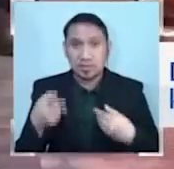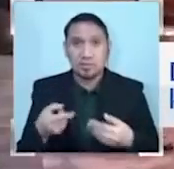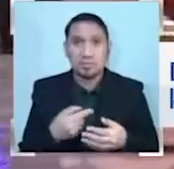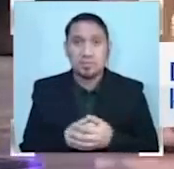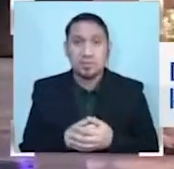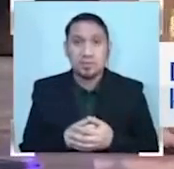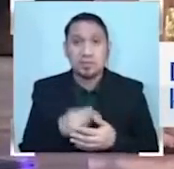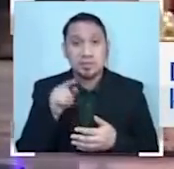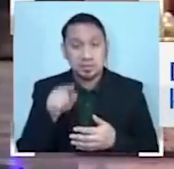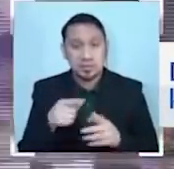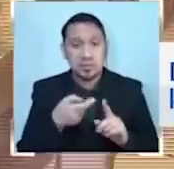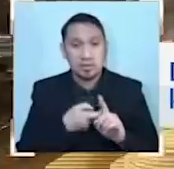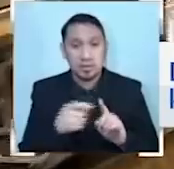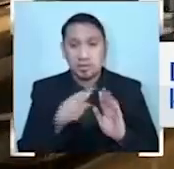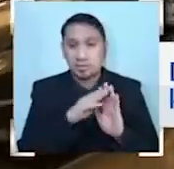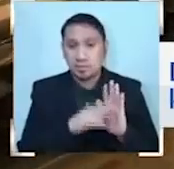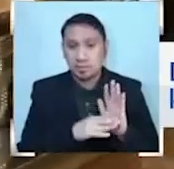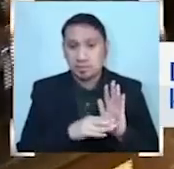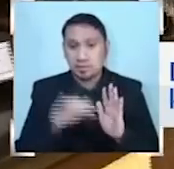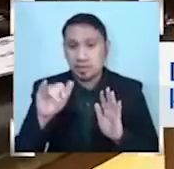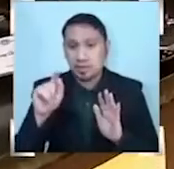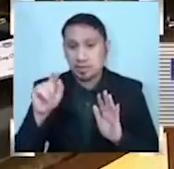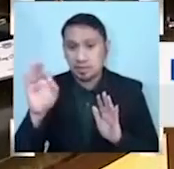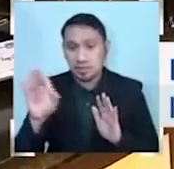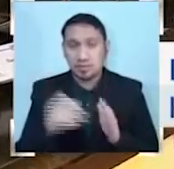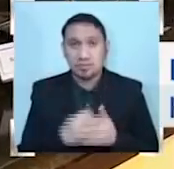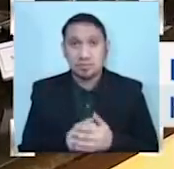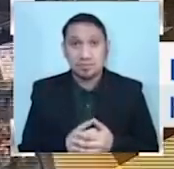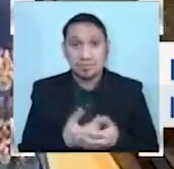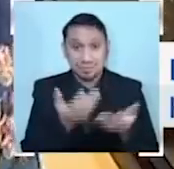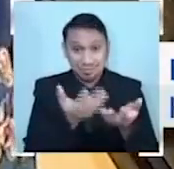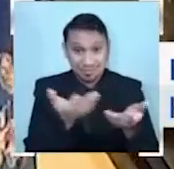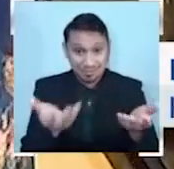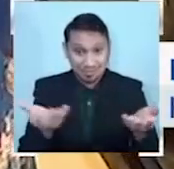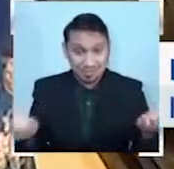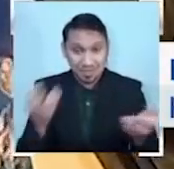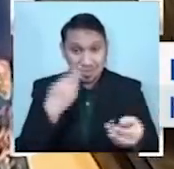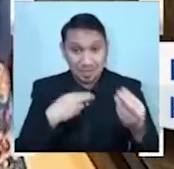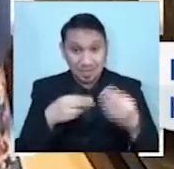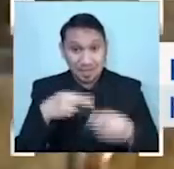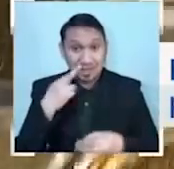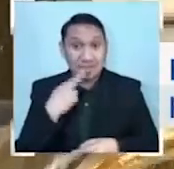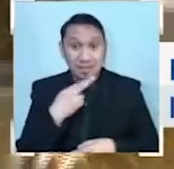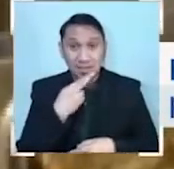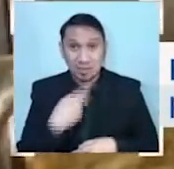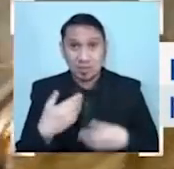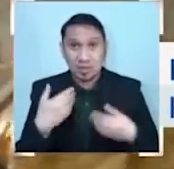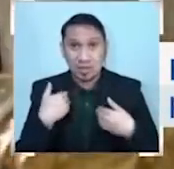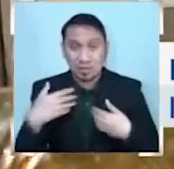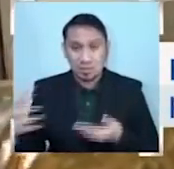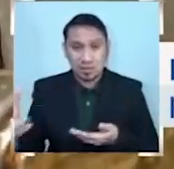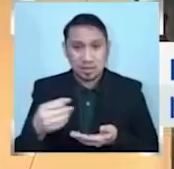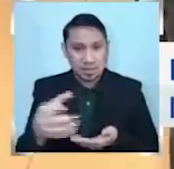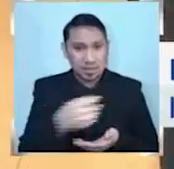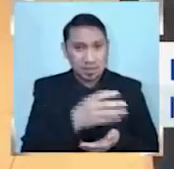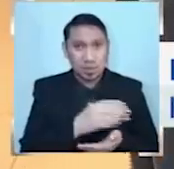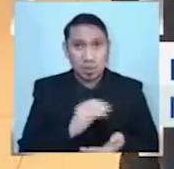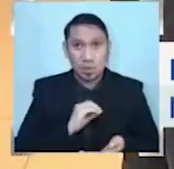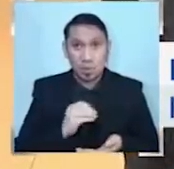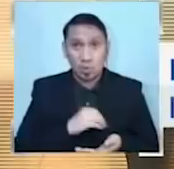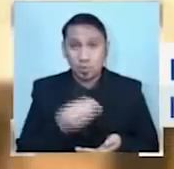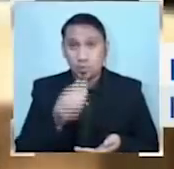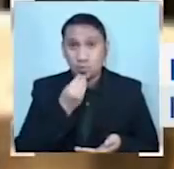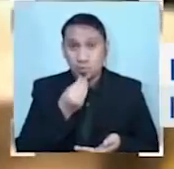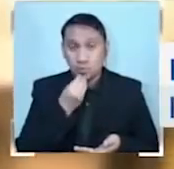sa guidelines ng IATF. Ang buffet restaurant naman na ito nasita dahil kanya-kanyang pagkuha ng mga customer ng pagkain.